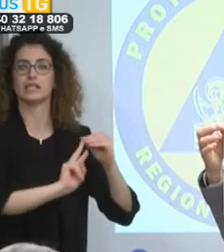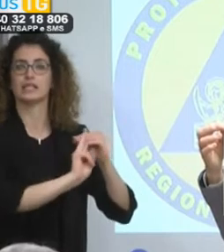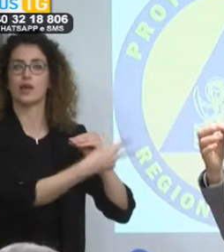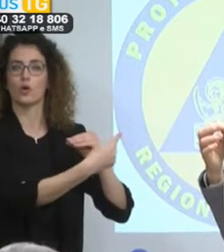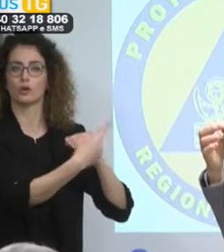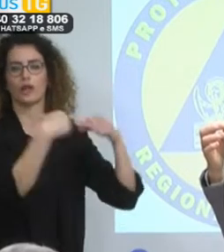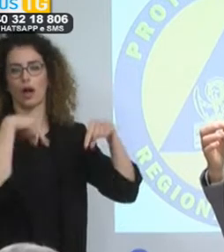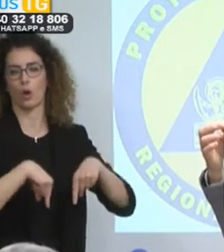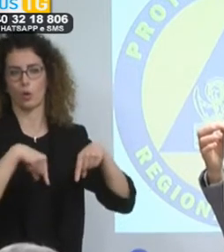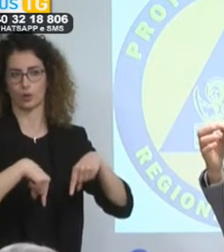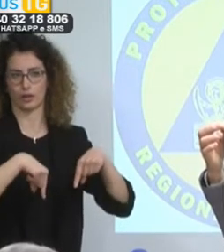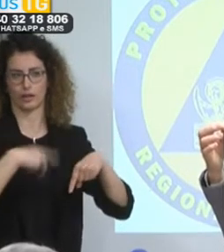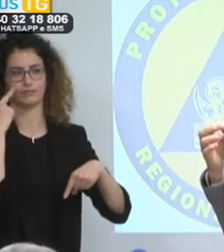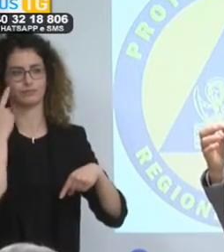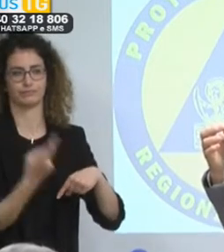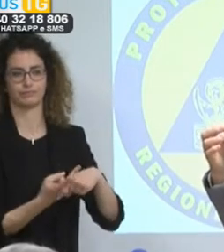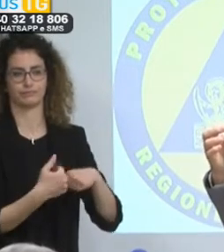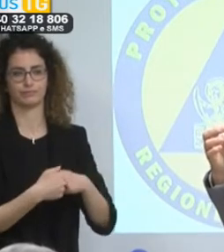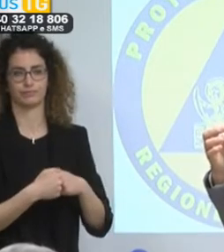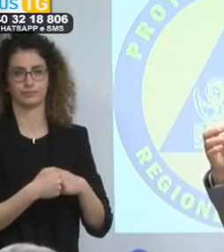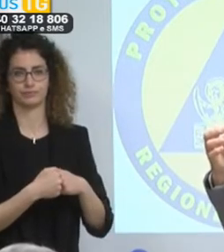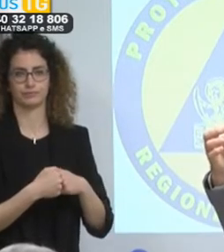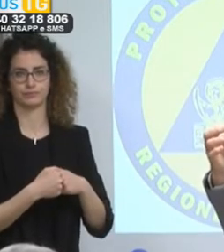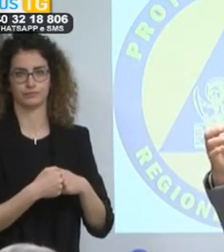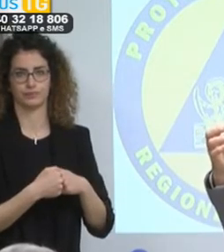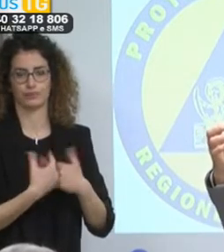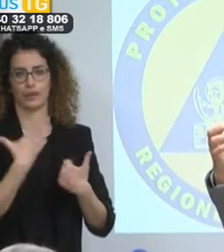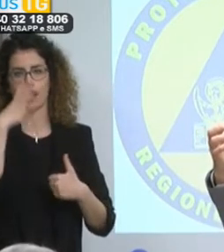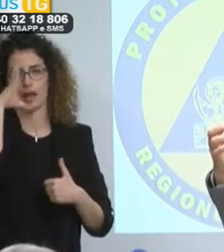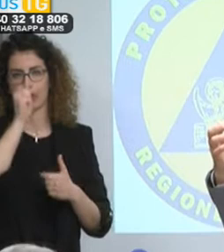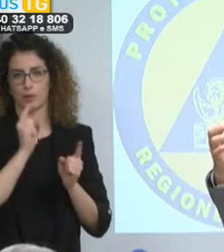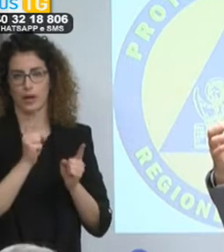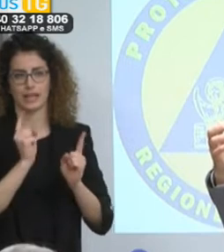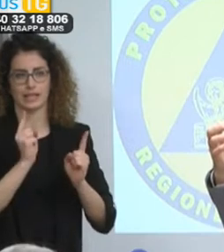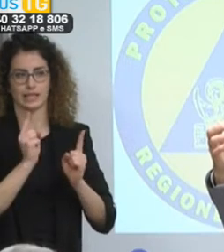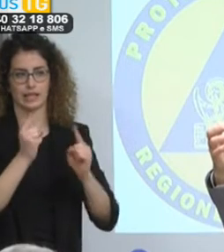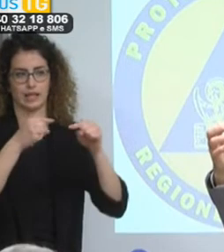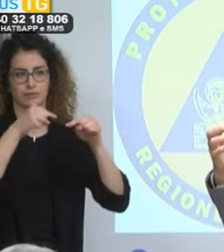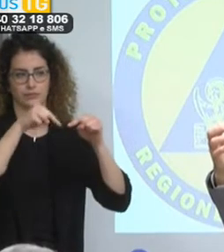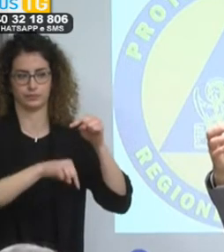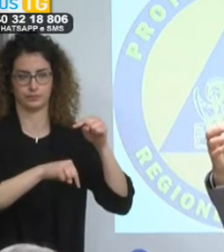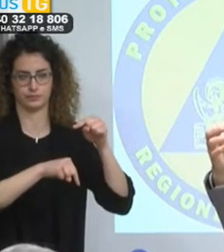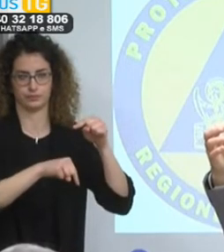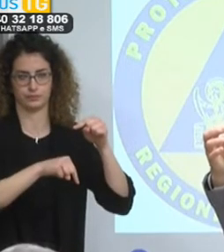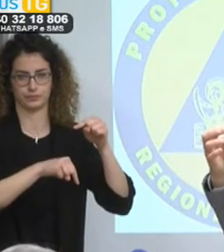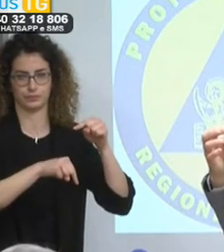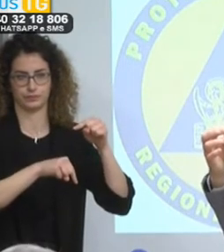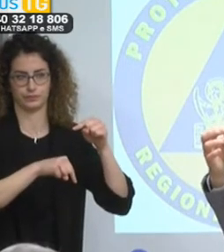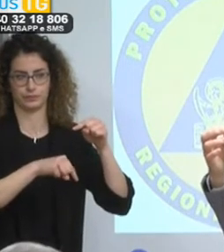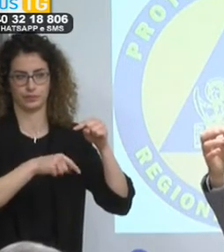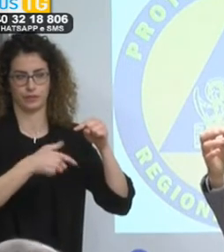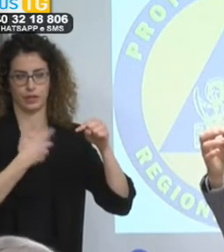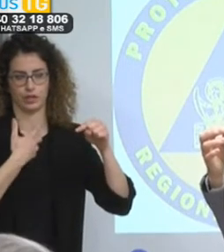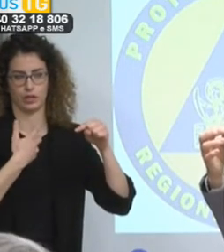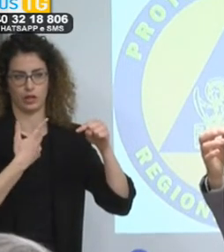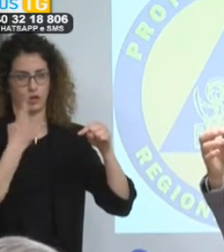l'infezione attuale. Vedete che, capite che se ci fosse l'inversione qui, sarebbe uno scalino che noi non